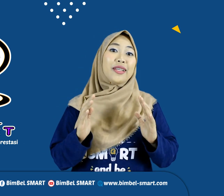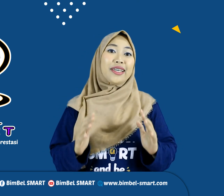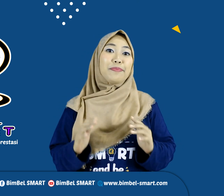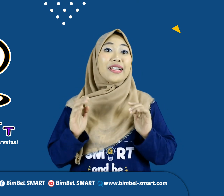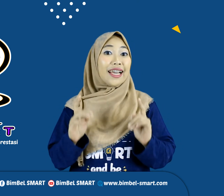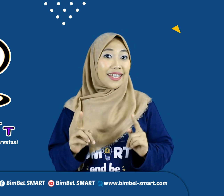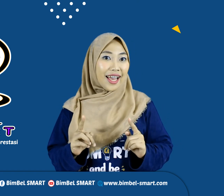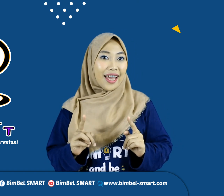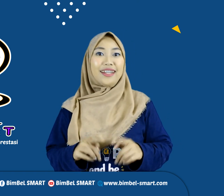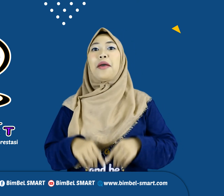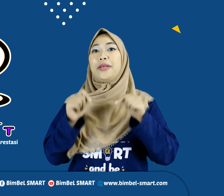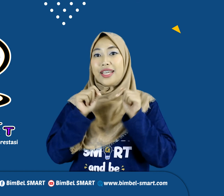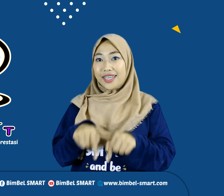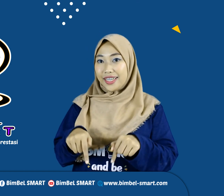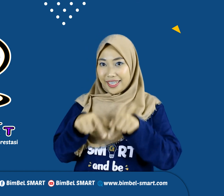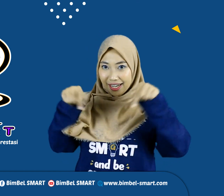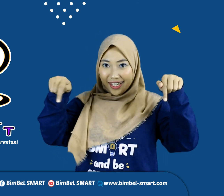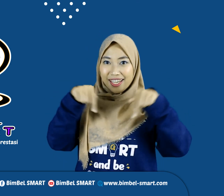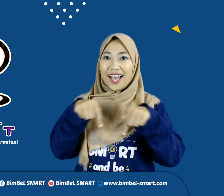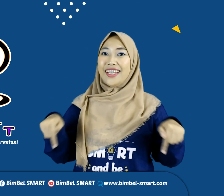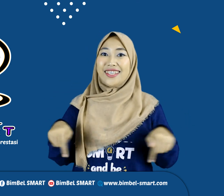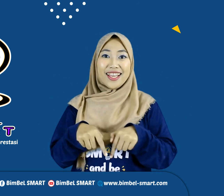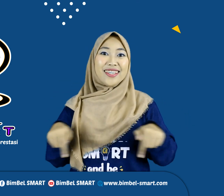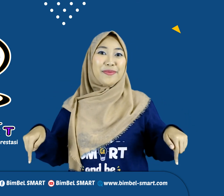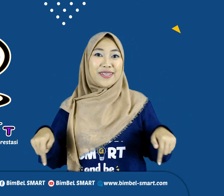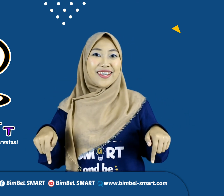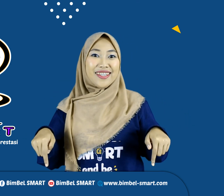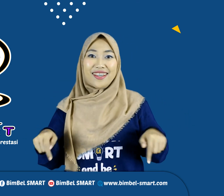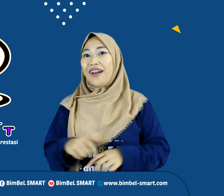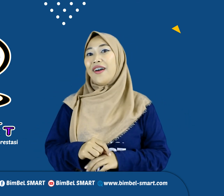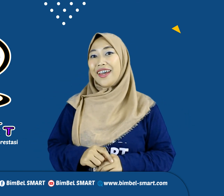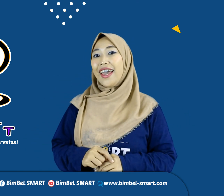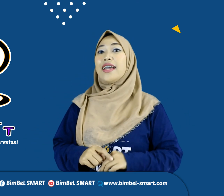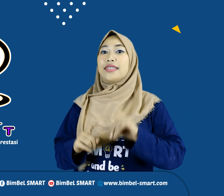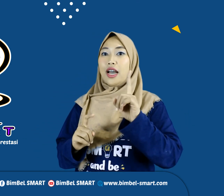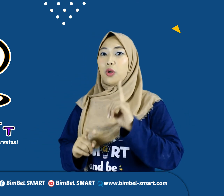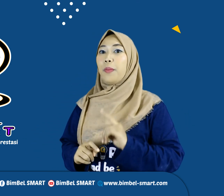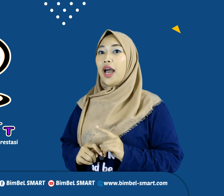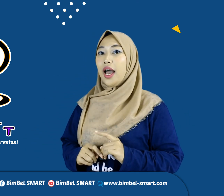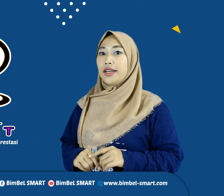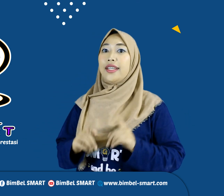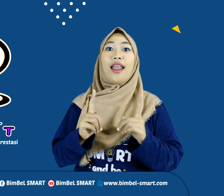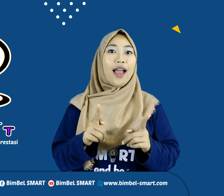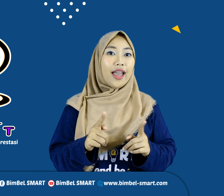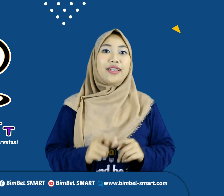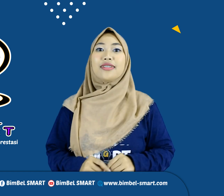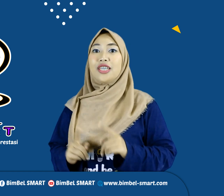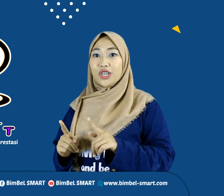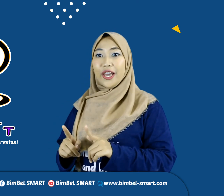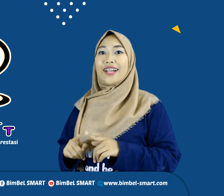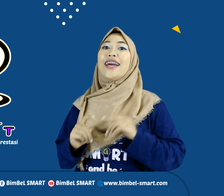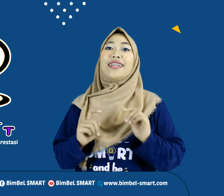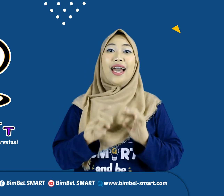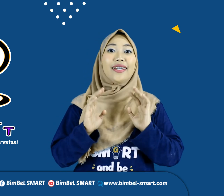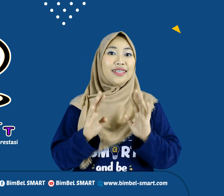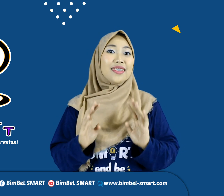masih memiliki pertanyaan, bisa diklik nih link yang ada di deskripsi. Oke, jangan lupa di like, di